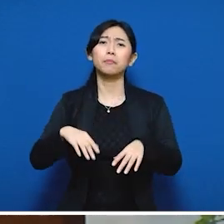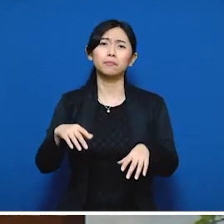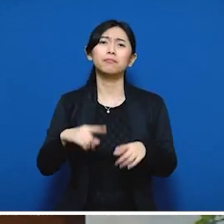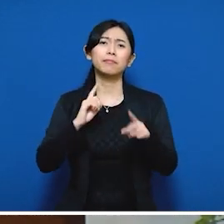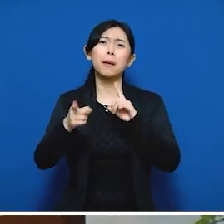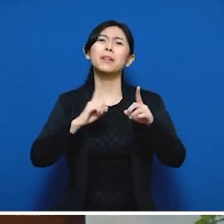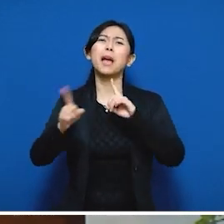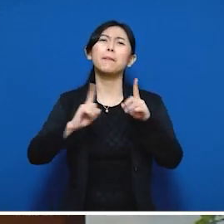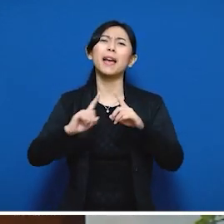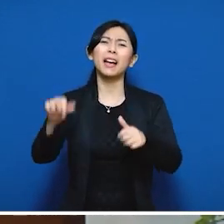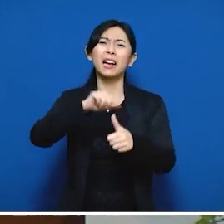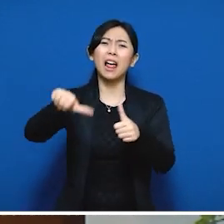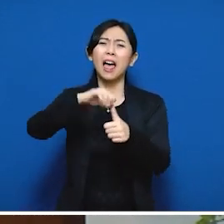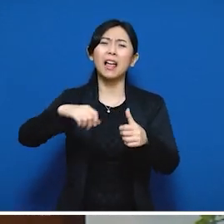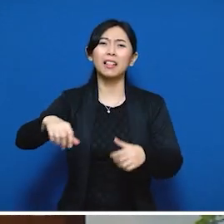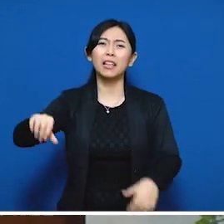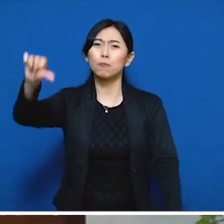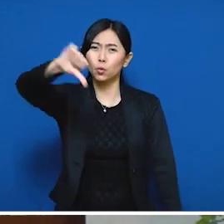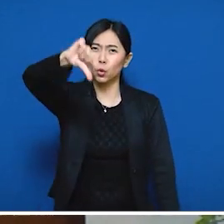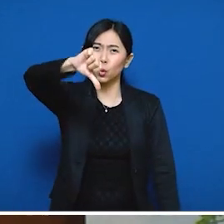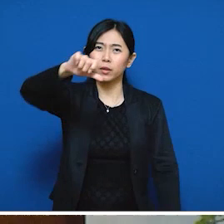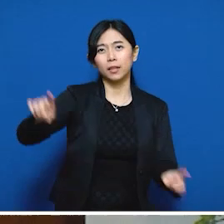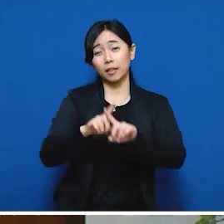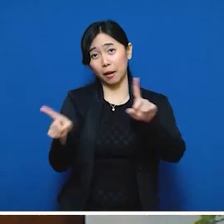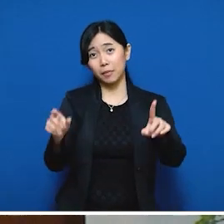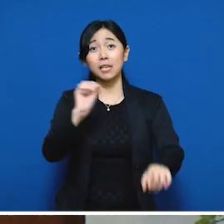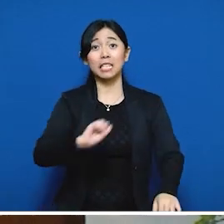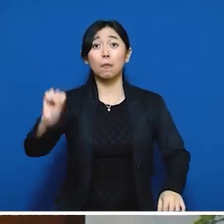makin memantapkan Samuel, menghayati imannya.